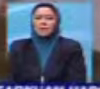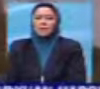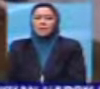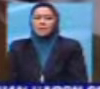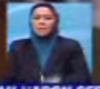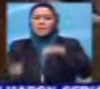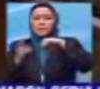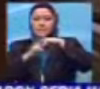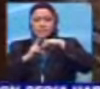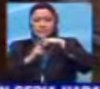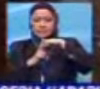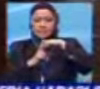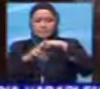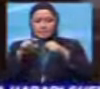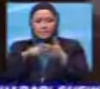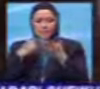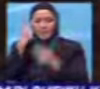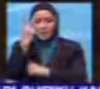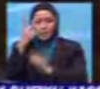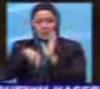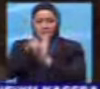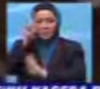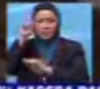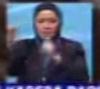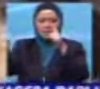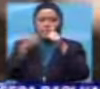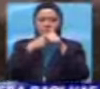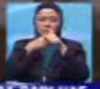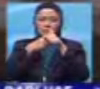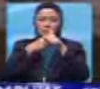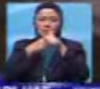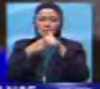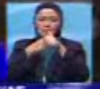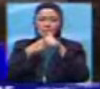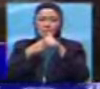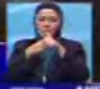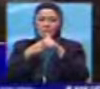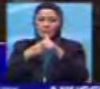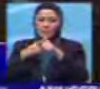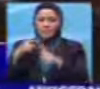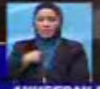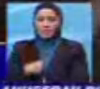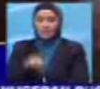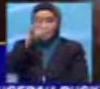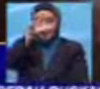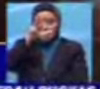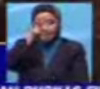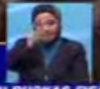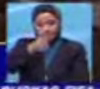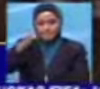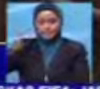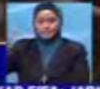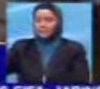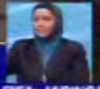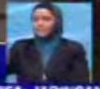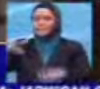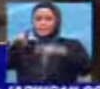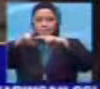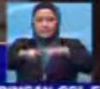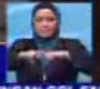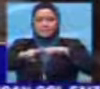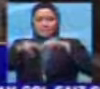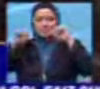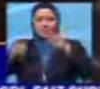Proton R3 mempunyai dua kelebihan. Kelebihan pertama, ia mempunyai tiga barisan tempat duduk yang mana boleh memuatkan